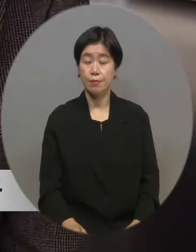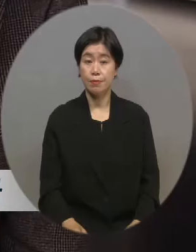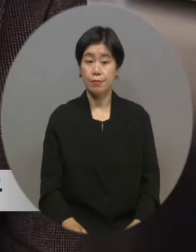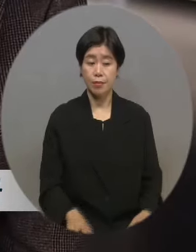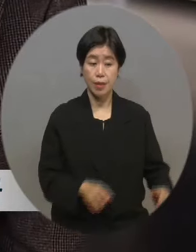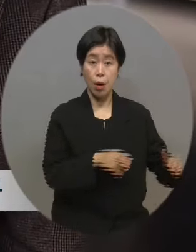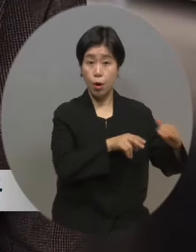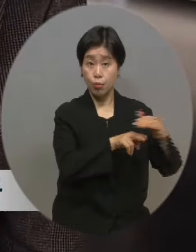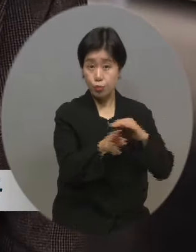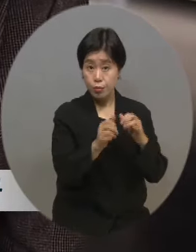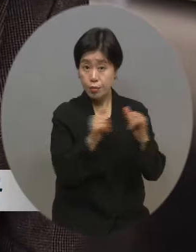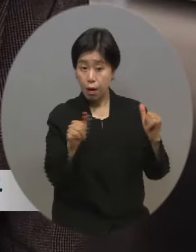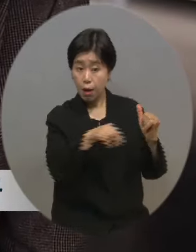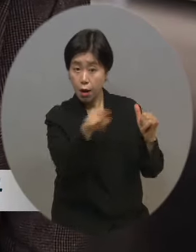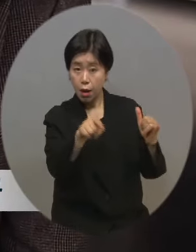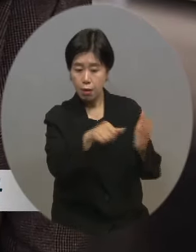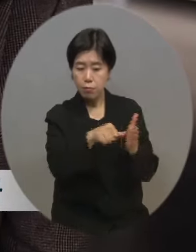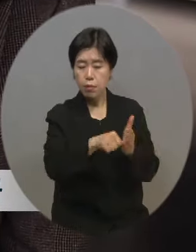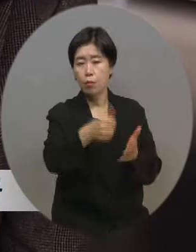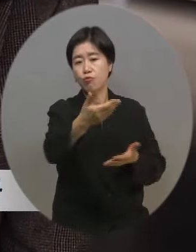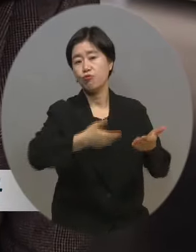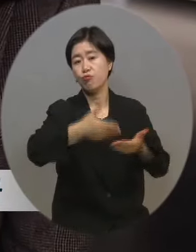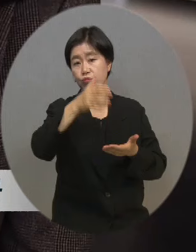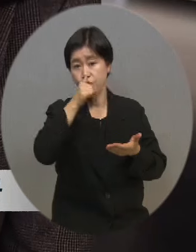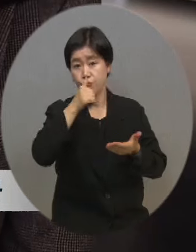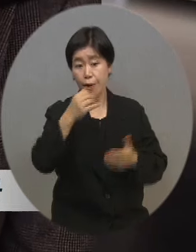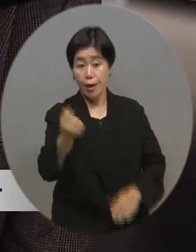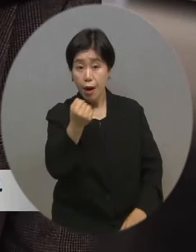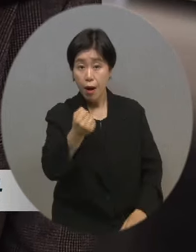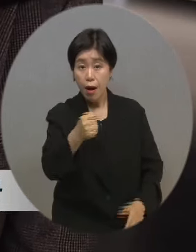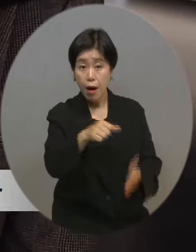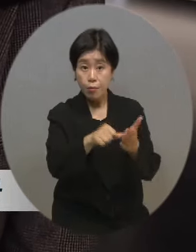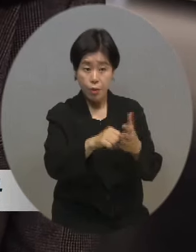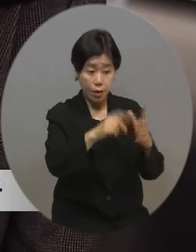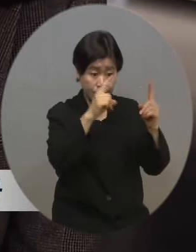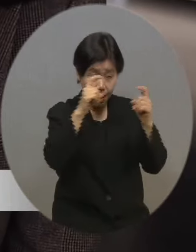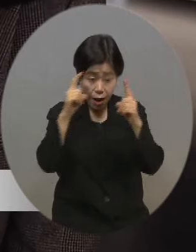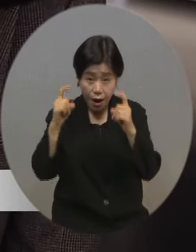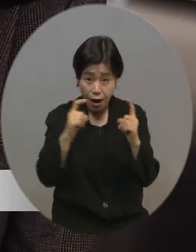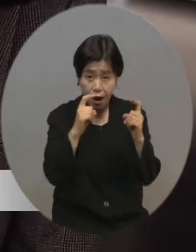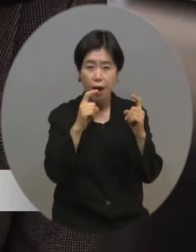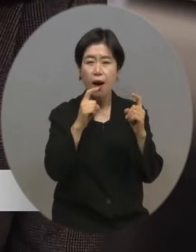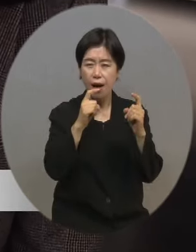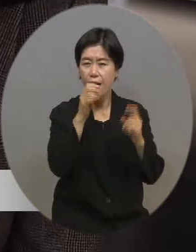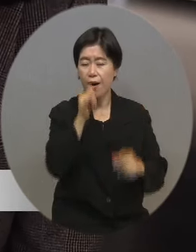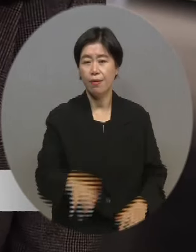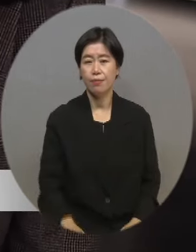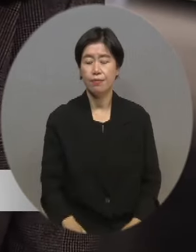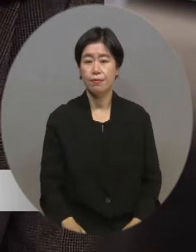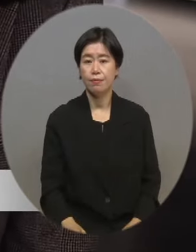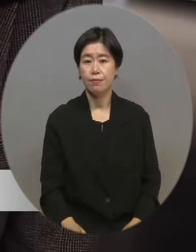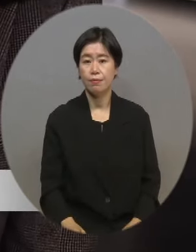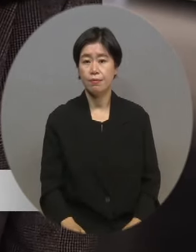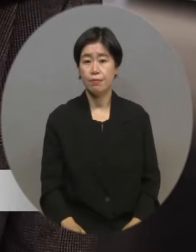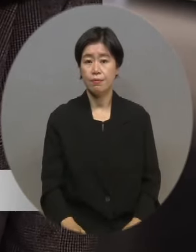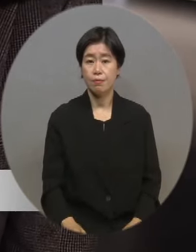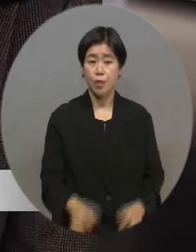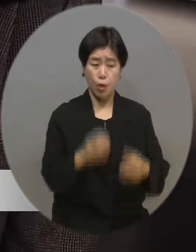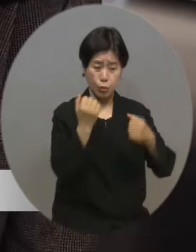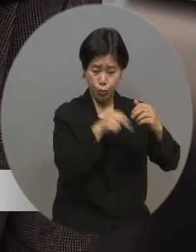탈북민들이 기증해 주신 물품 그리고 탈북민들이 소장하고 계셨던 물품을 찍으신 작품입니다. 그래서 탈북민들이 사실